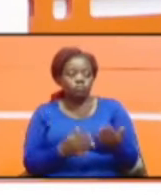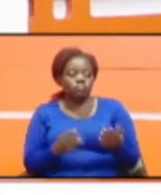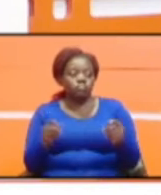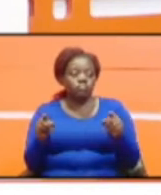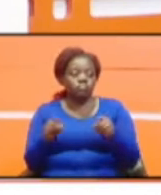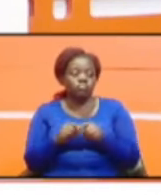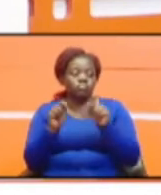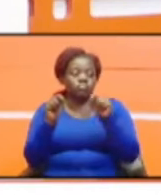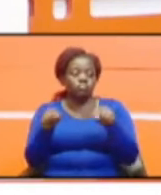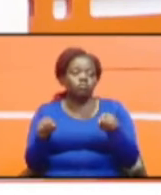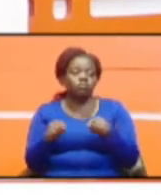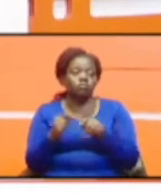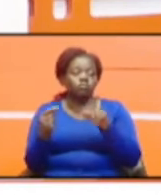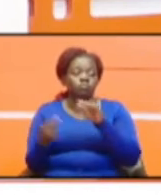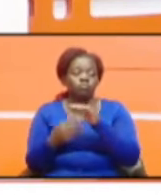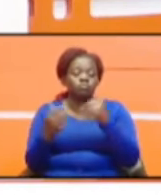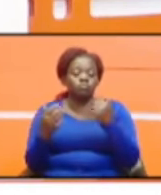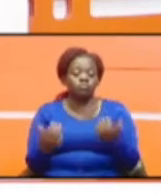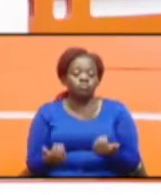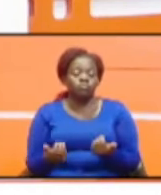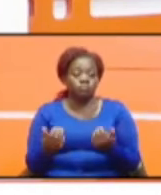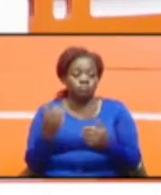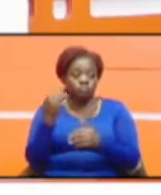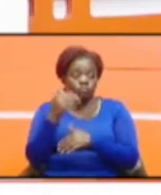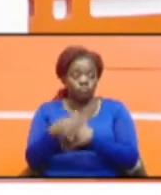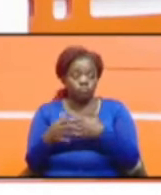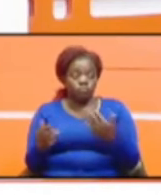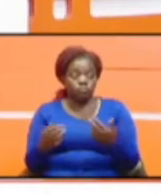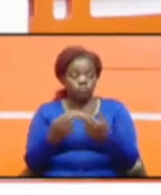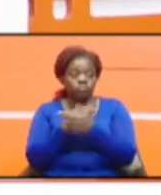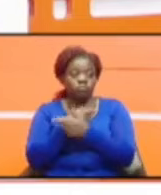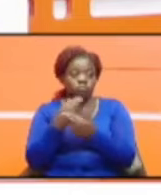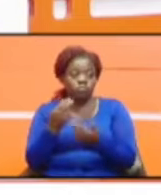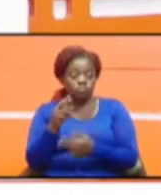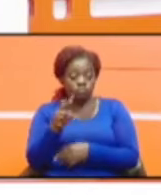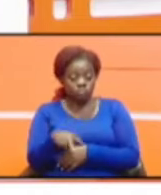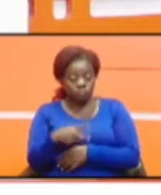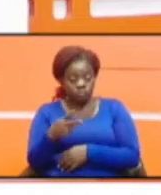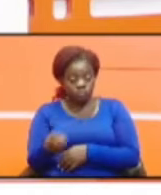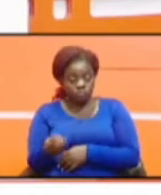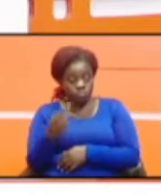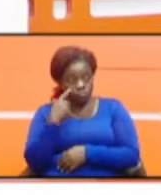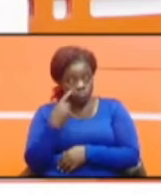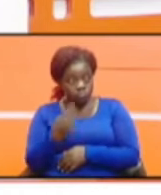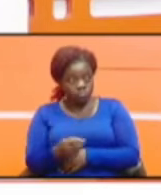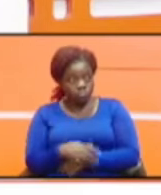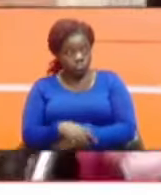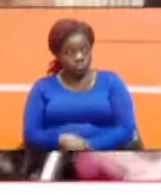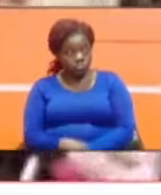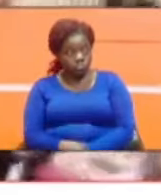olunaku olwaleero n'embeera gy'alimu oluvannyuma lw'ab'enganda z'okuba nti tebannalabikako.